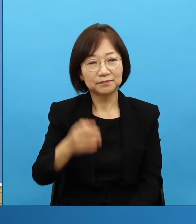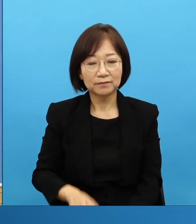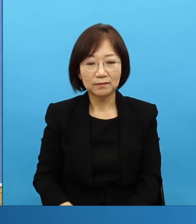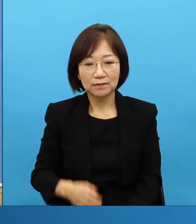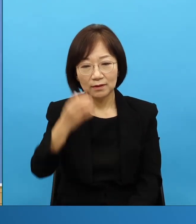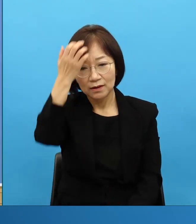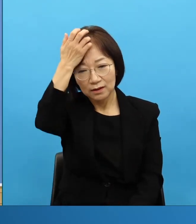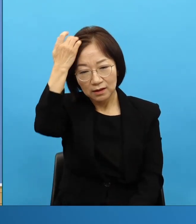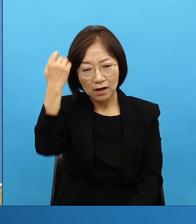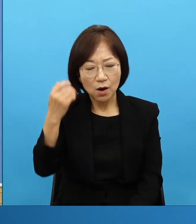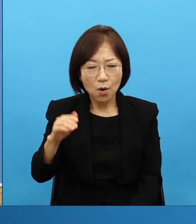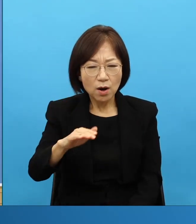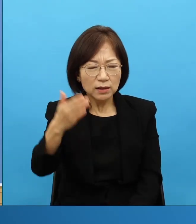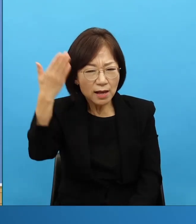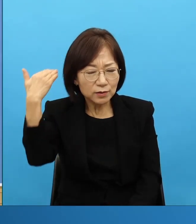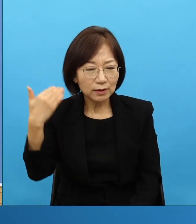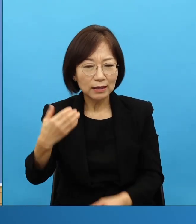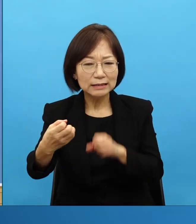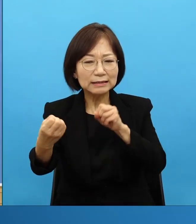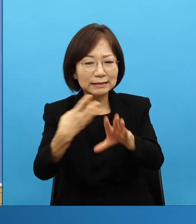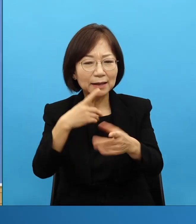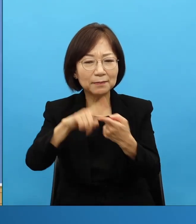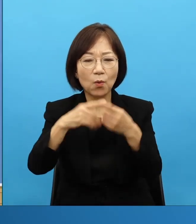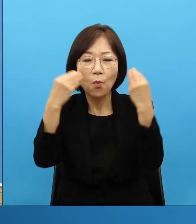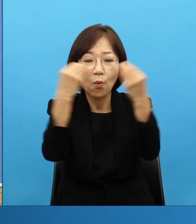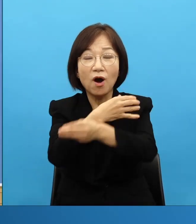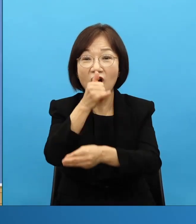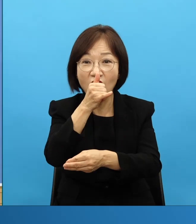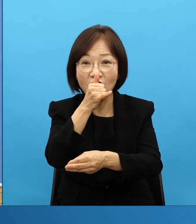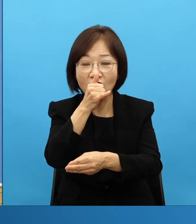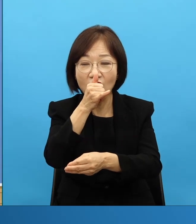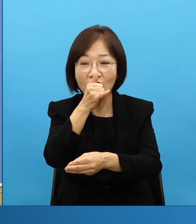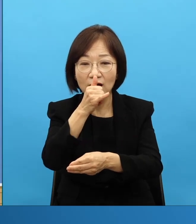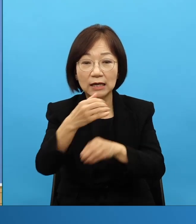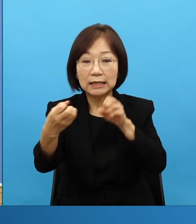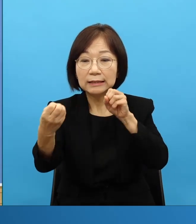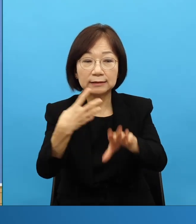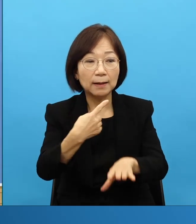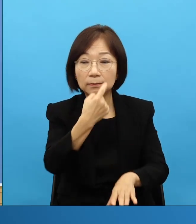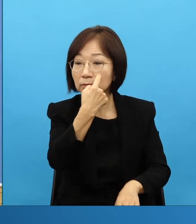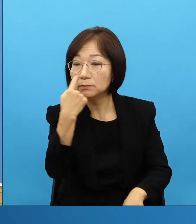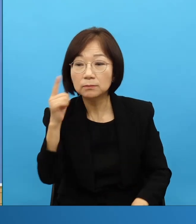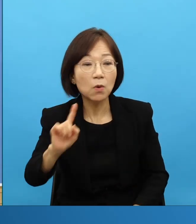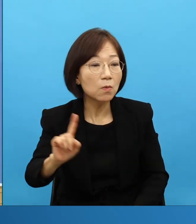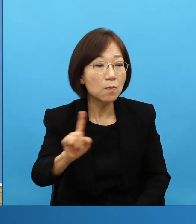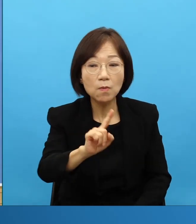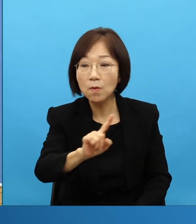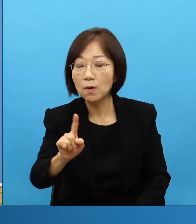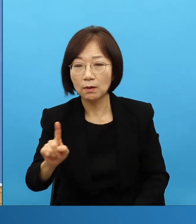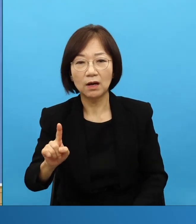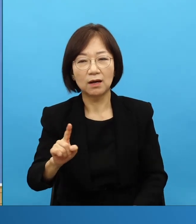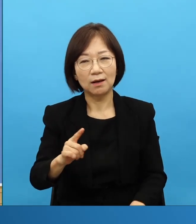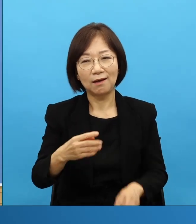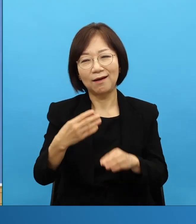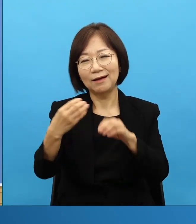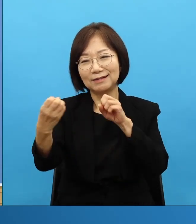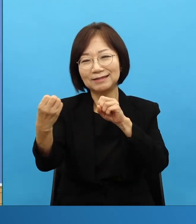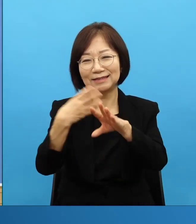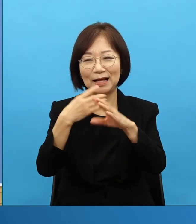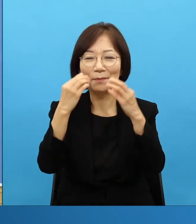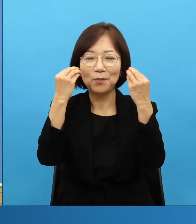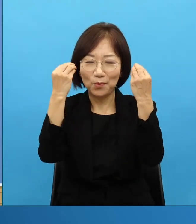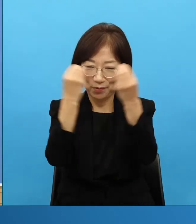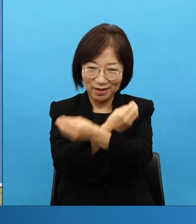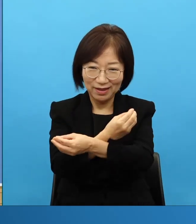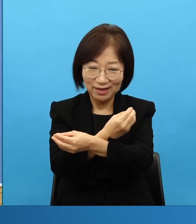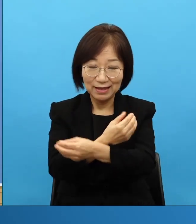알았어요. A long time ago, 아닙니다. we thought answers are something that you have to firmly hold on 그 to. 자각부터 버려야 돼요. First of all, you have to throw away that misconception. 내가 정확한 언약 붙잡고